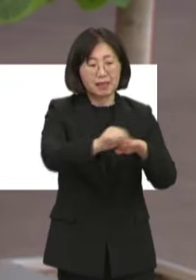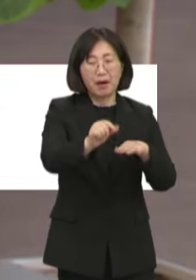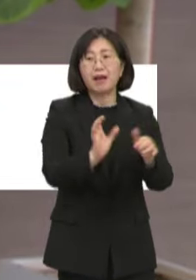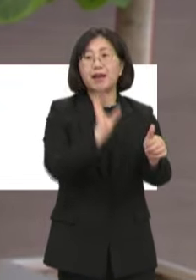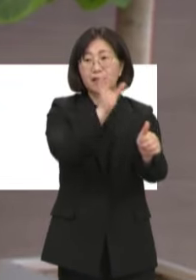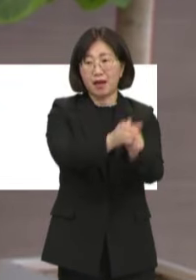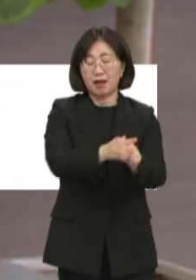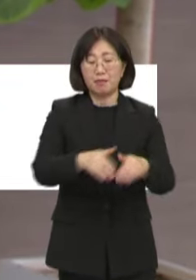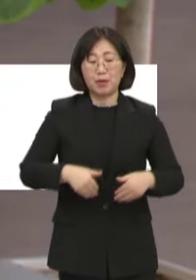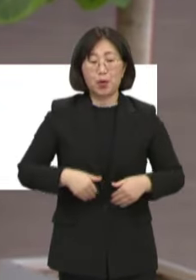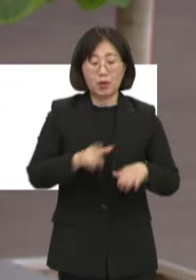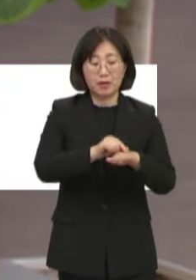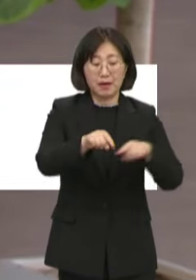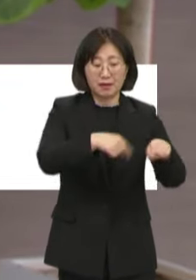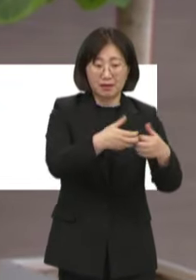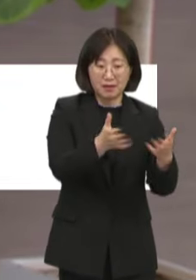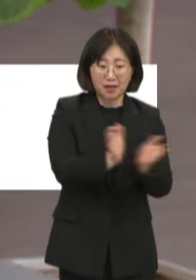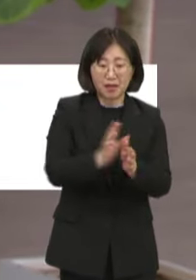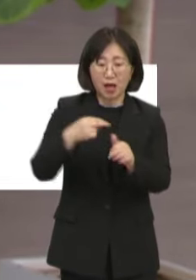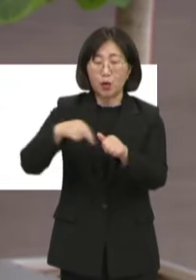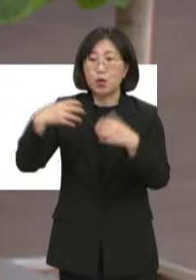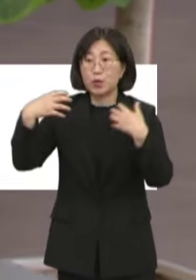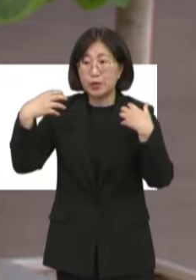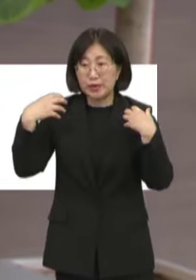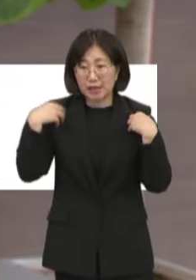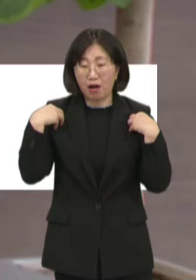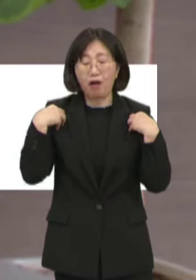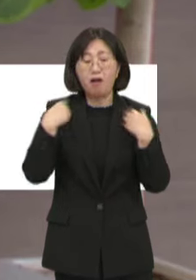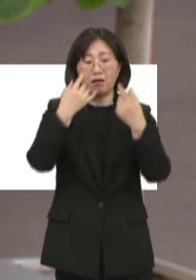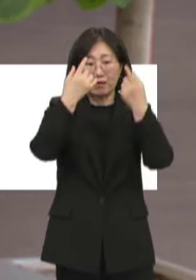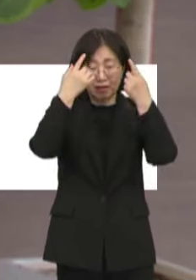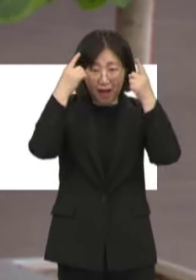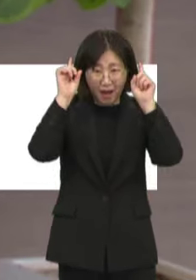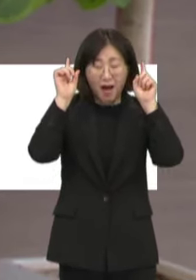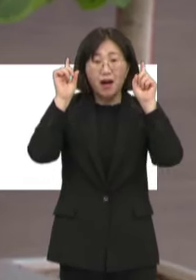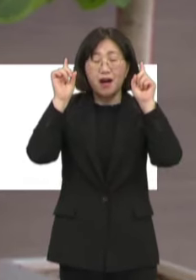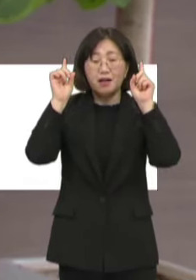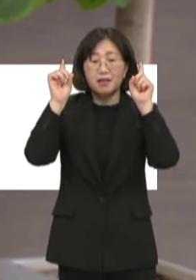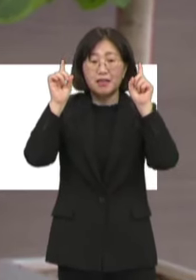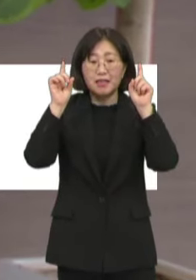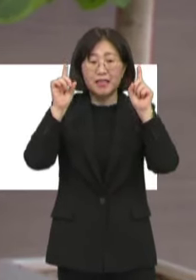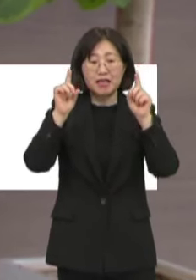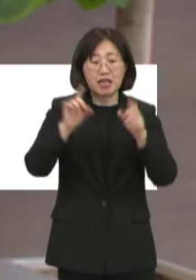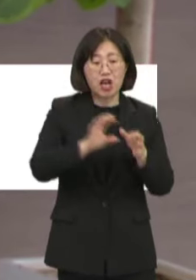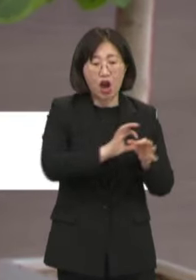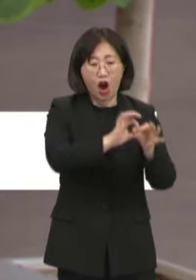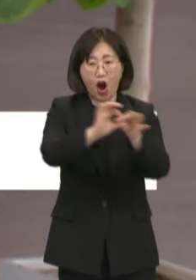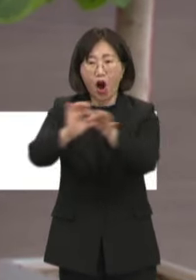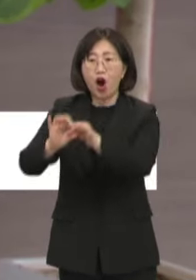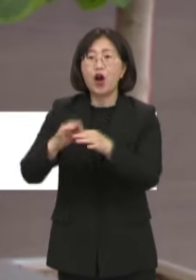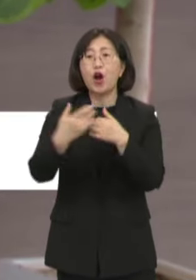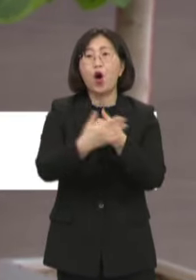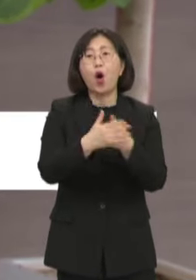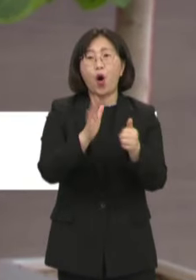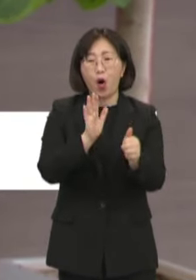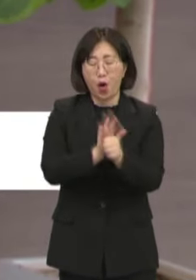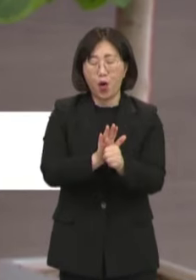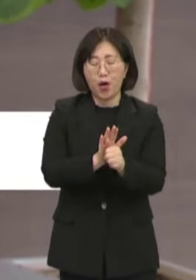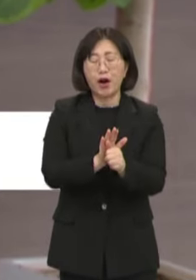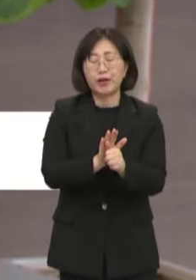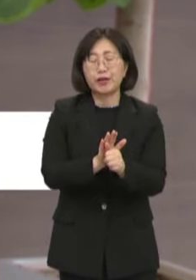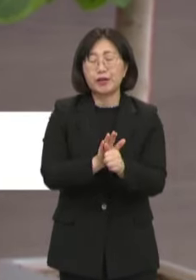보고요. 지자체나 교육청 또는 대학들이 어떤 거버넌스 체계를 구축하는 것이